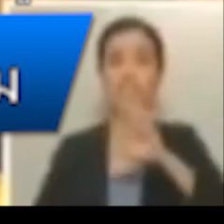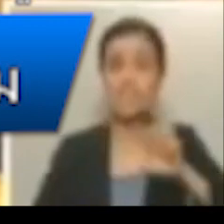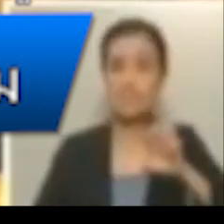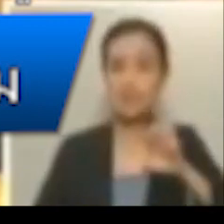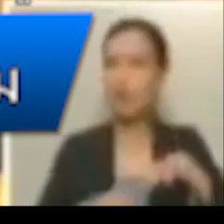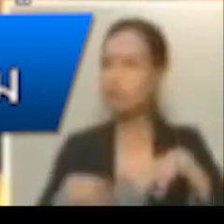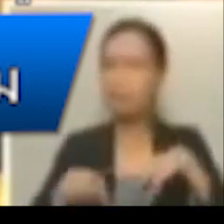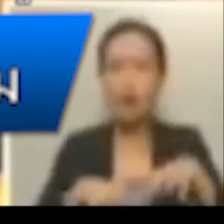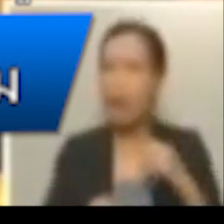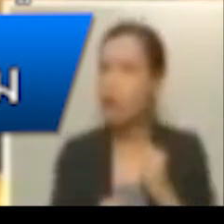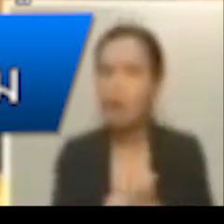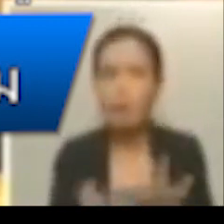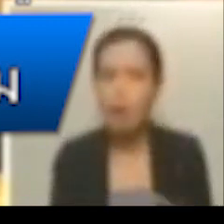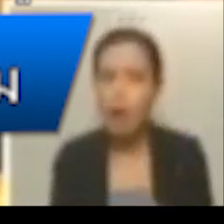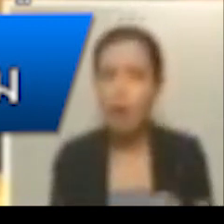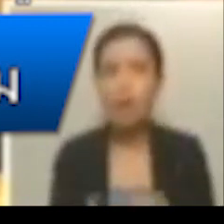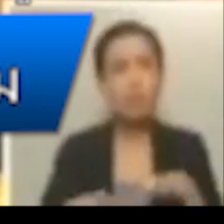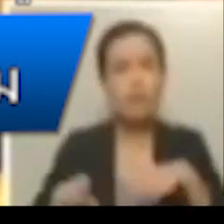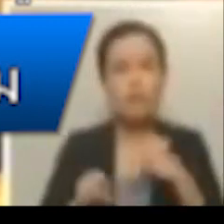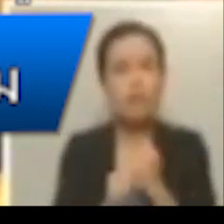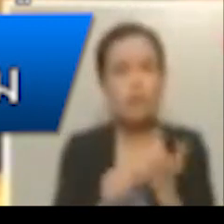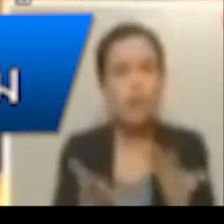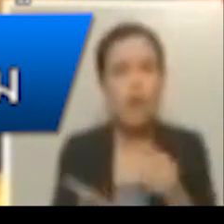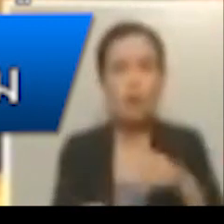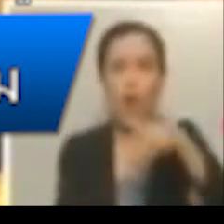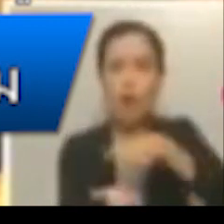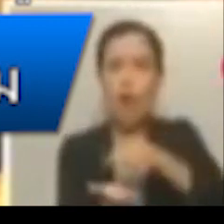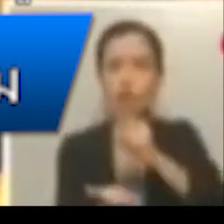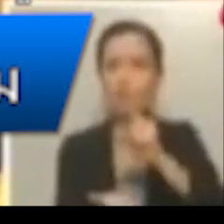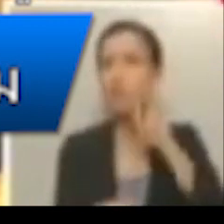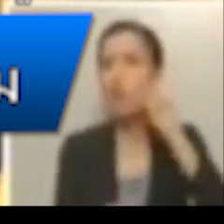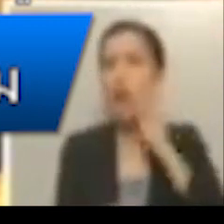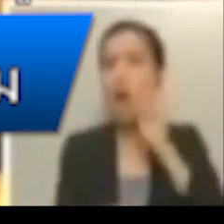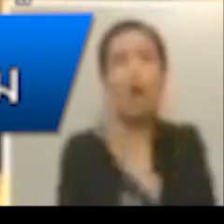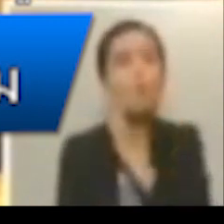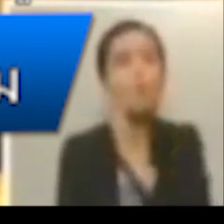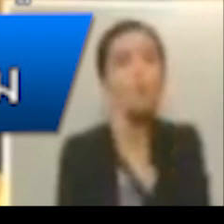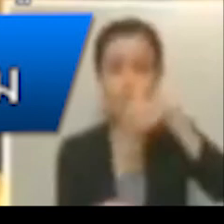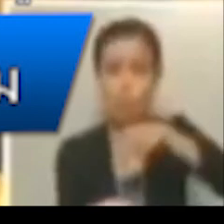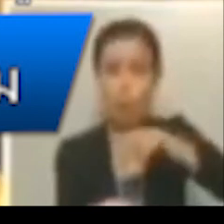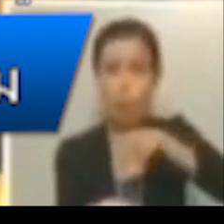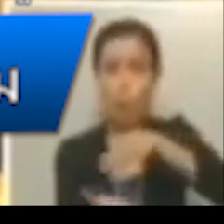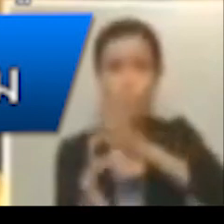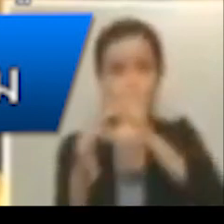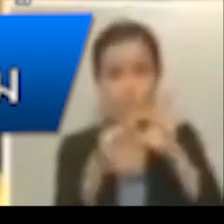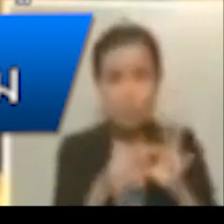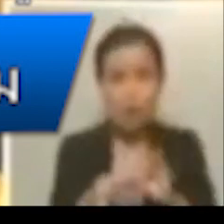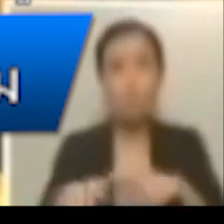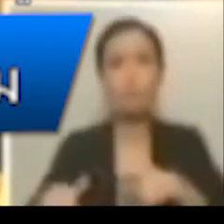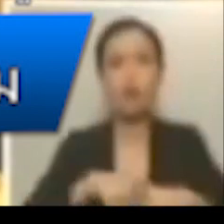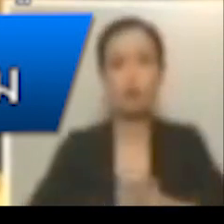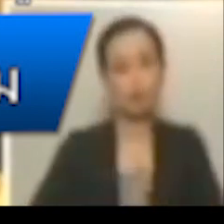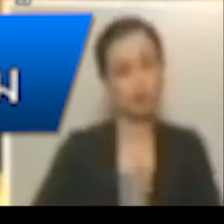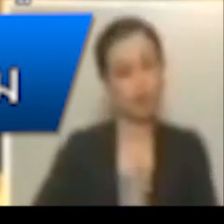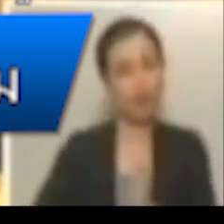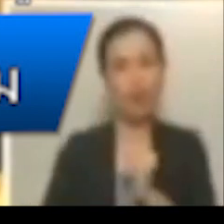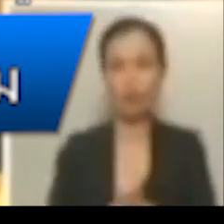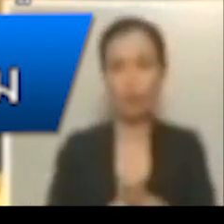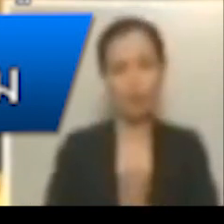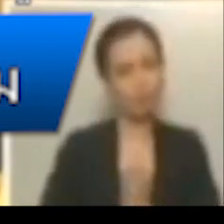รื่องนี้อย่างไรรวมถึงจะจัดการอย่างไรให้ศูนย์เฟคนิวส์เซ็นเตอร์มีความยึดโยงกับประชาชนและเป็นกลางทำงานอ